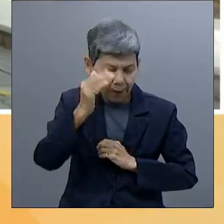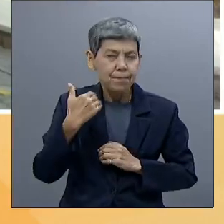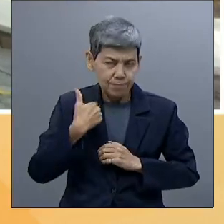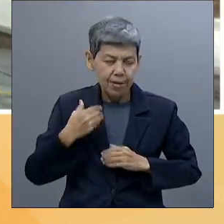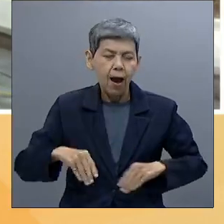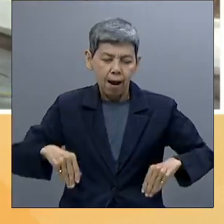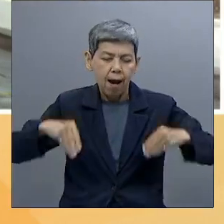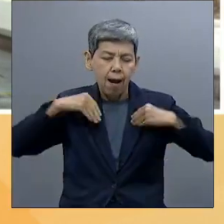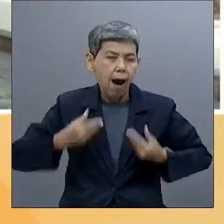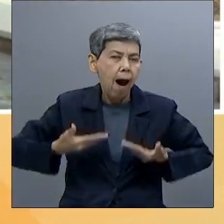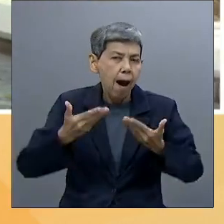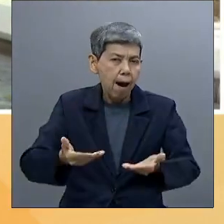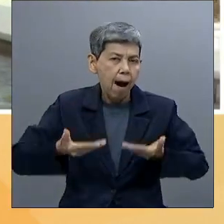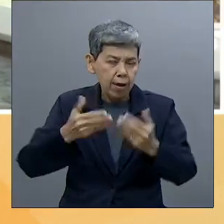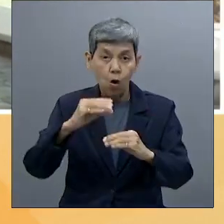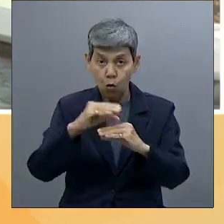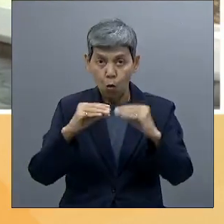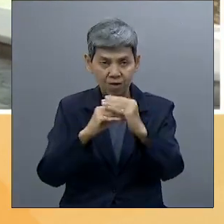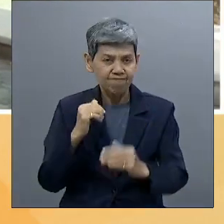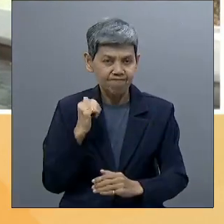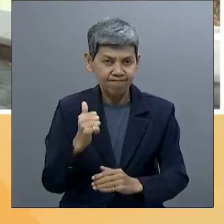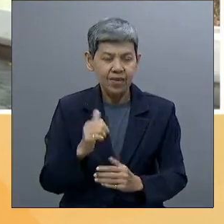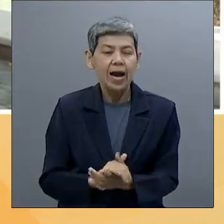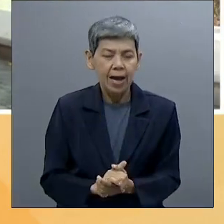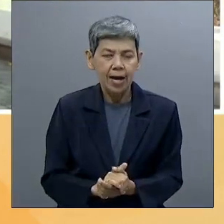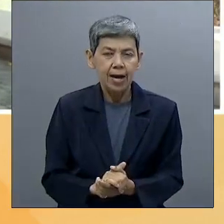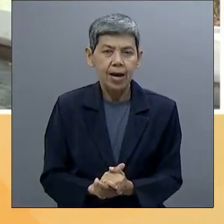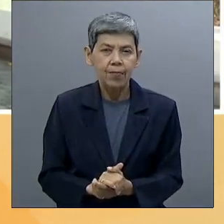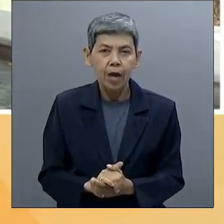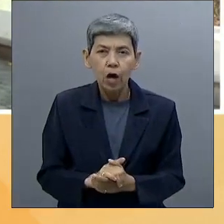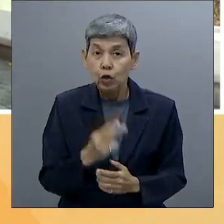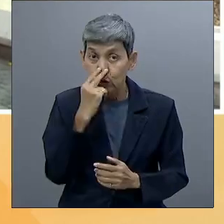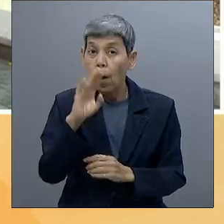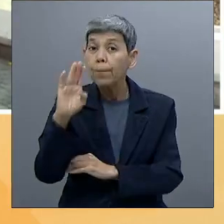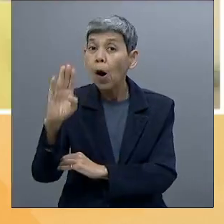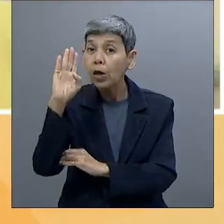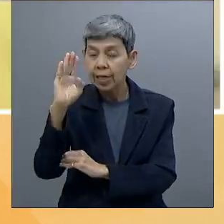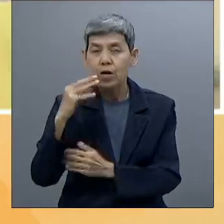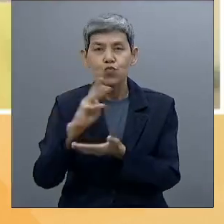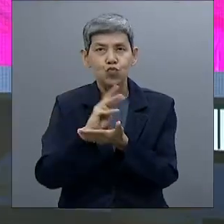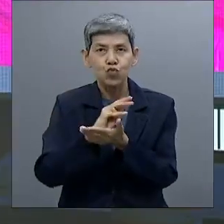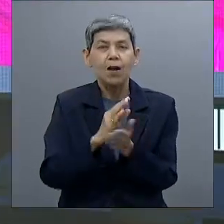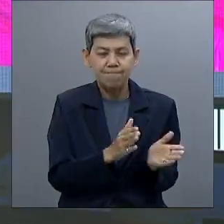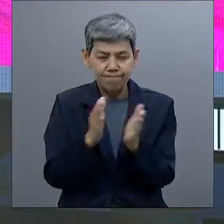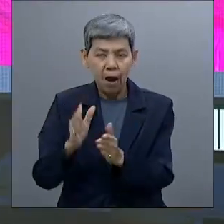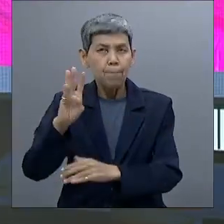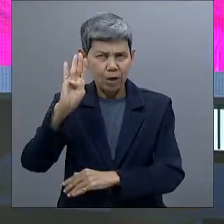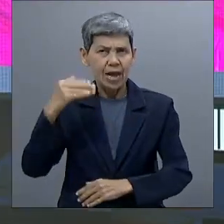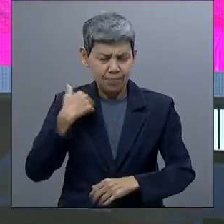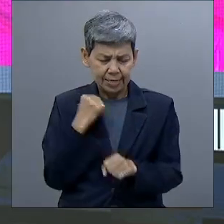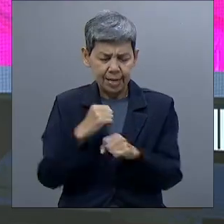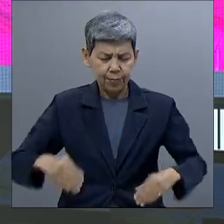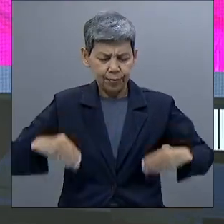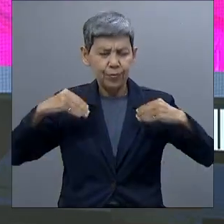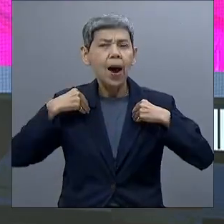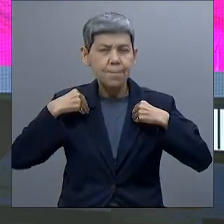การมอบผ้าห่มแบบนี้เพราะนี่ถือว่าเป็นโครงการดีๆค่ะเอาล่ะคุณผู้ชมคะนอกจากบริษัทนี้แล้วมูลนิธินี้แล้วยังมีอีกหนึ่งบริษัทค่ะที่มอบผ้าห่ม